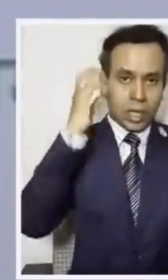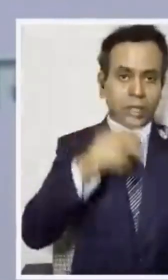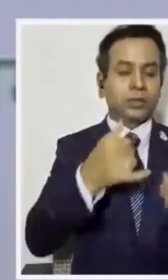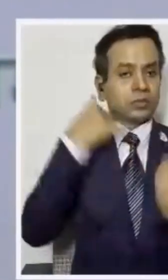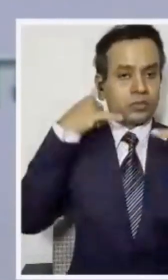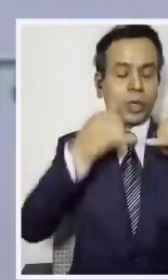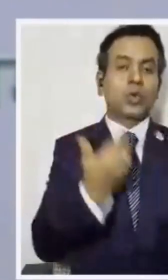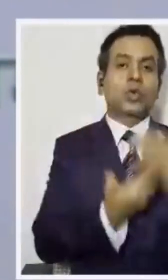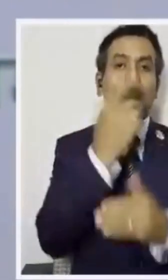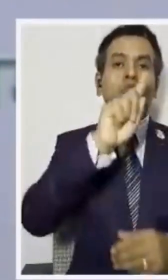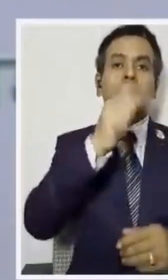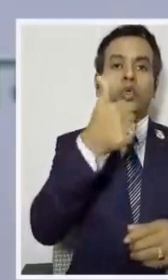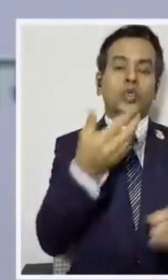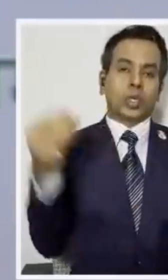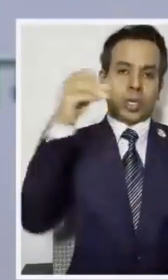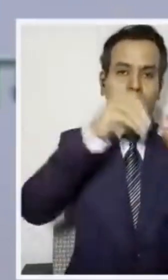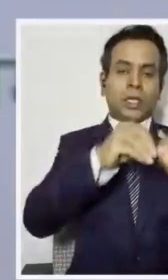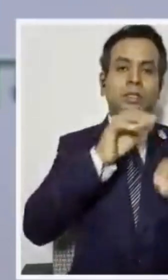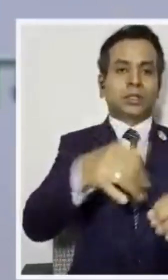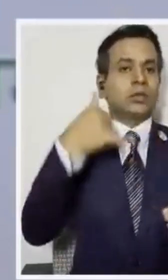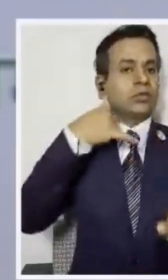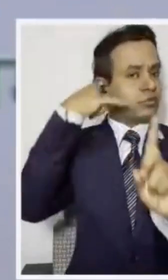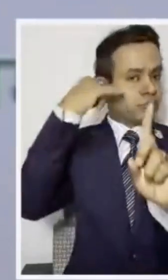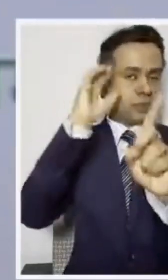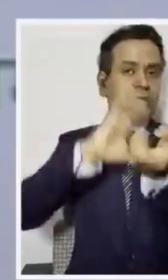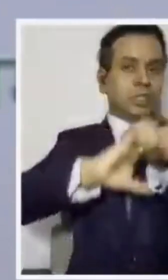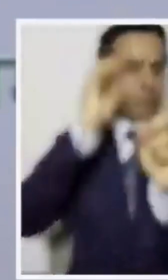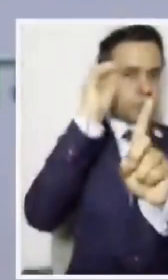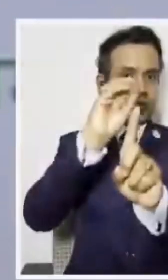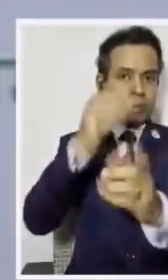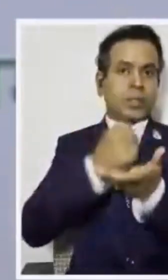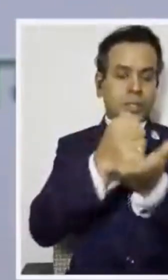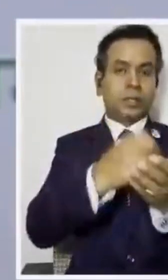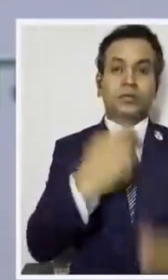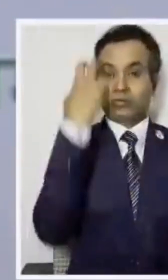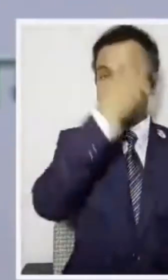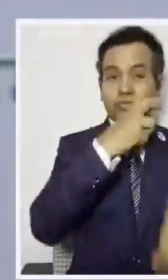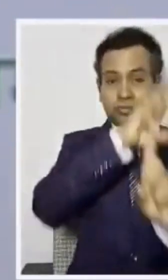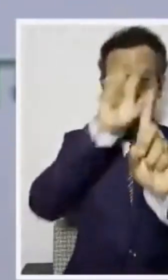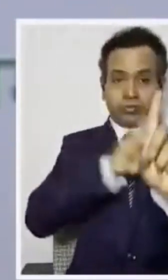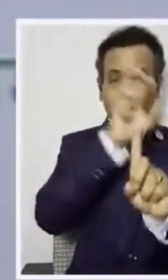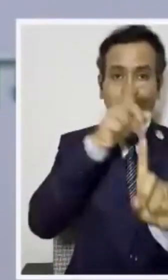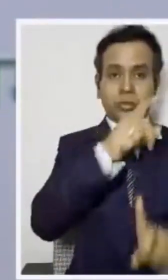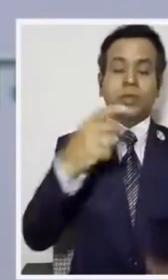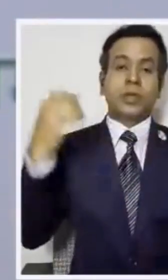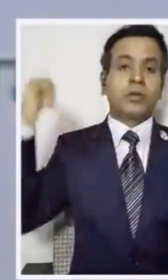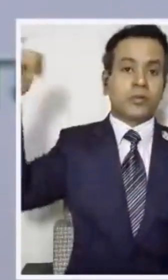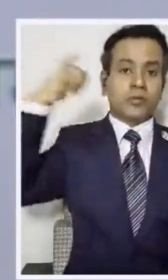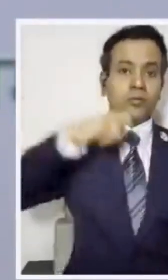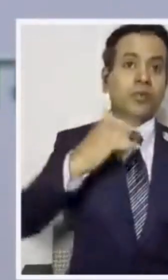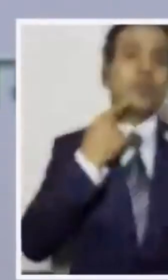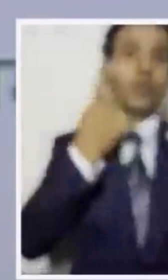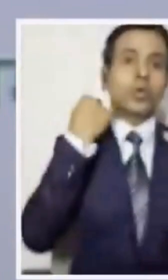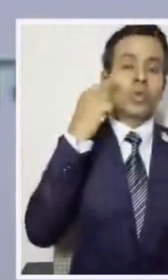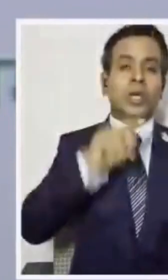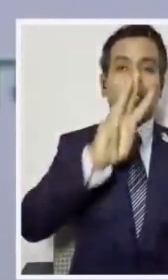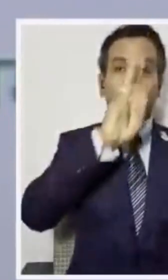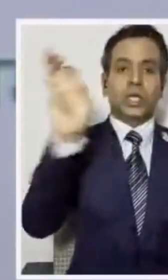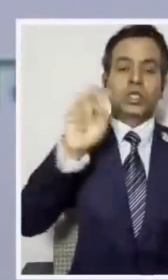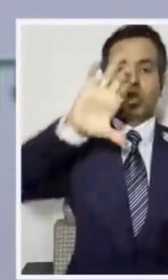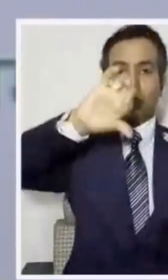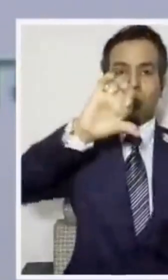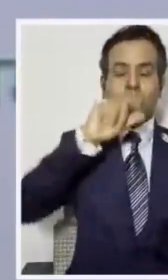স্ক্রিনিং কার্যক্রম বিমানবন্দরে গত 24 ঘন্টায় 390 জন। এ পর্যন্ত বিমানবন্দরে স্ক্রিনিং হয়েছে